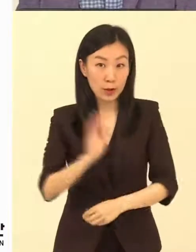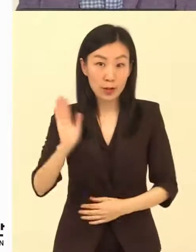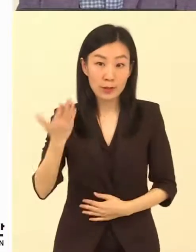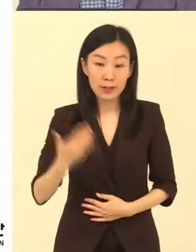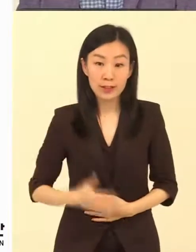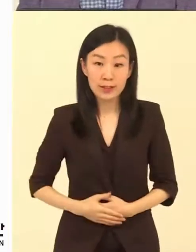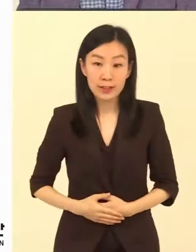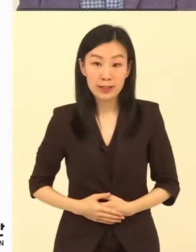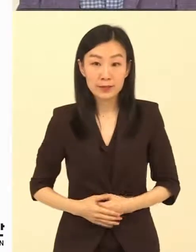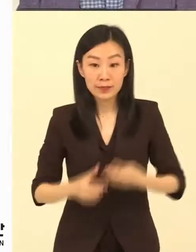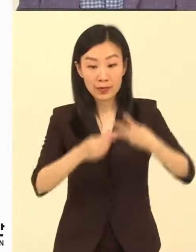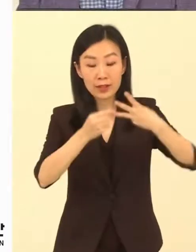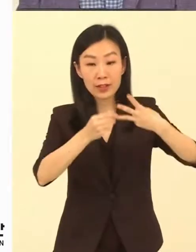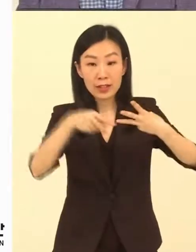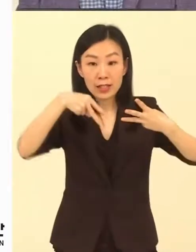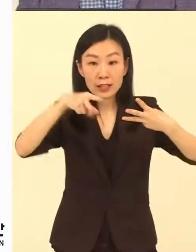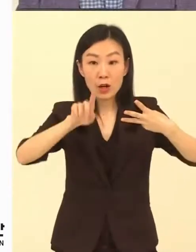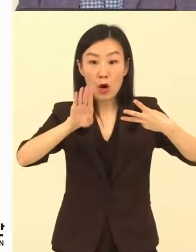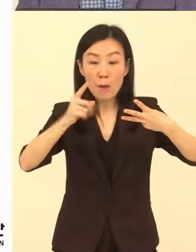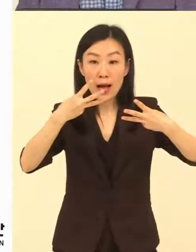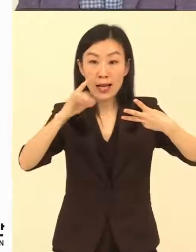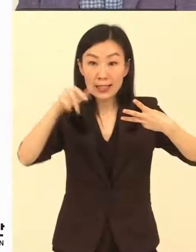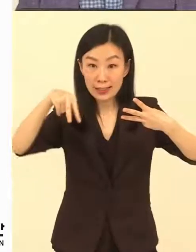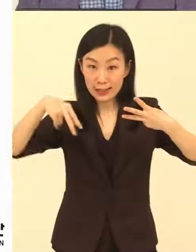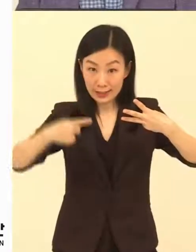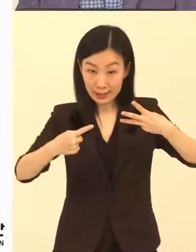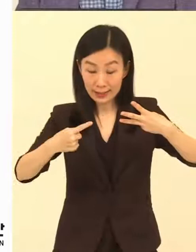그 다음에 이가 백신인 서바릭스라는 백신은